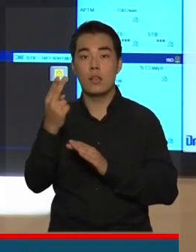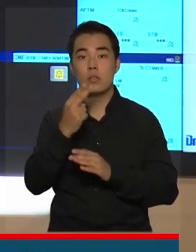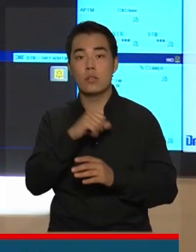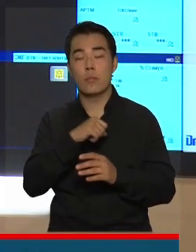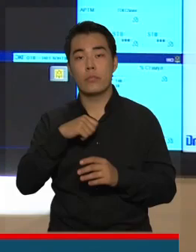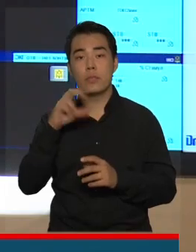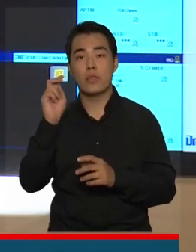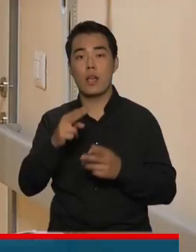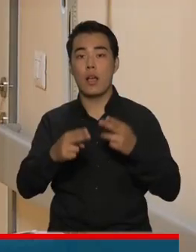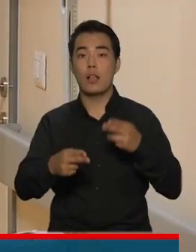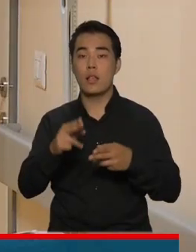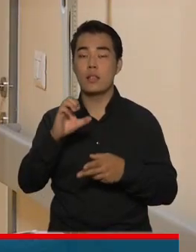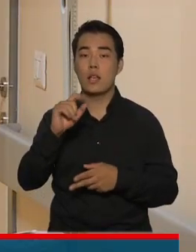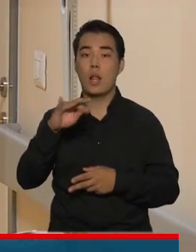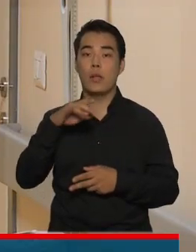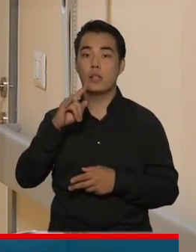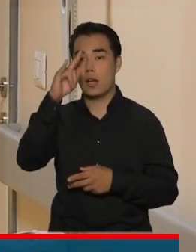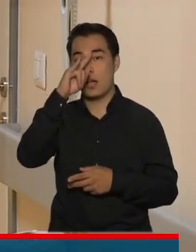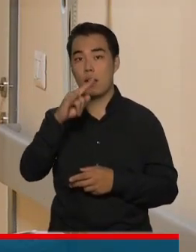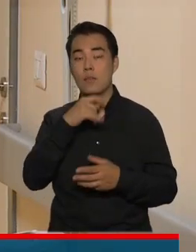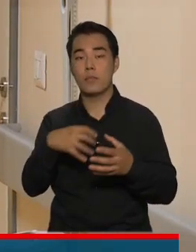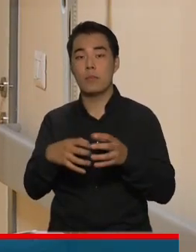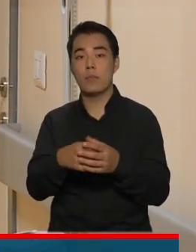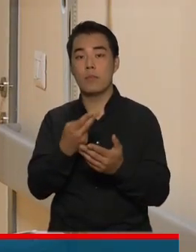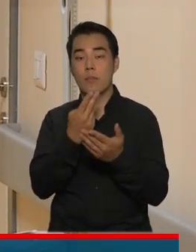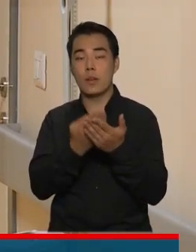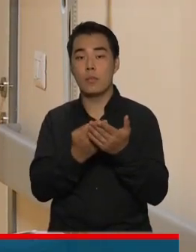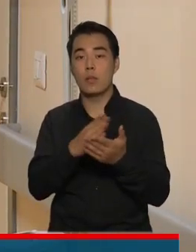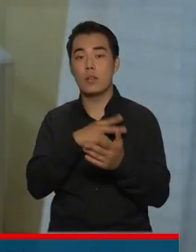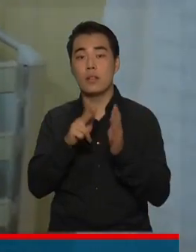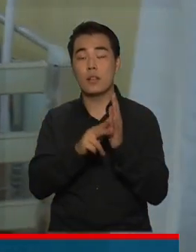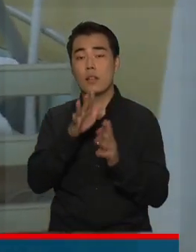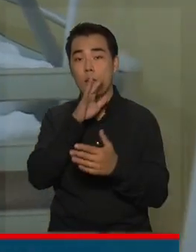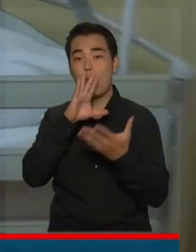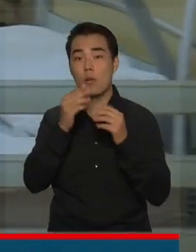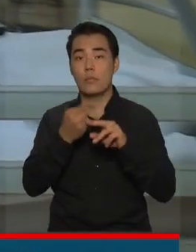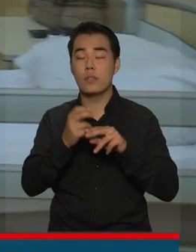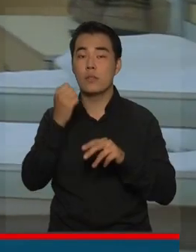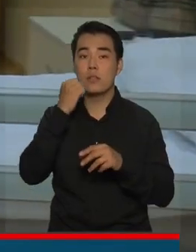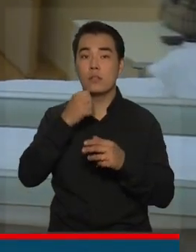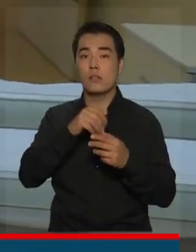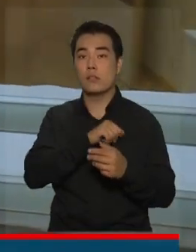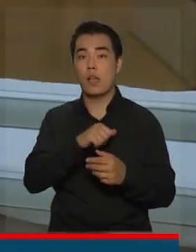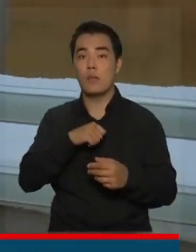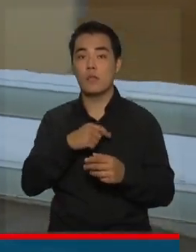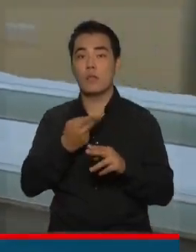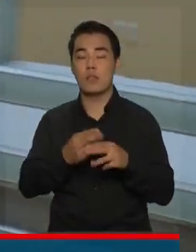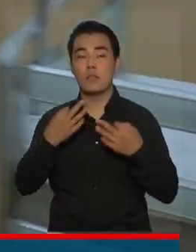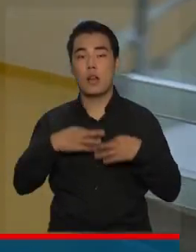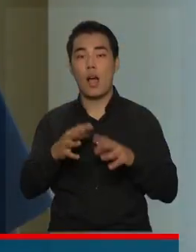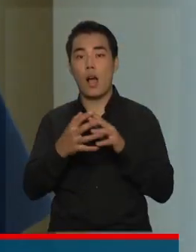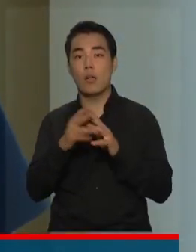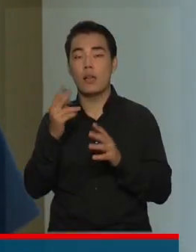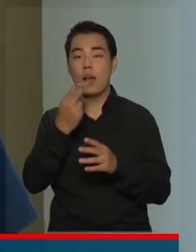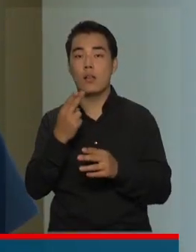ем алуына Саламатты Қазақстан пойызының қызметкерлері себеп болған. 80-ге толар шағында қартананы сенделтпей бірден ауылдан Астана